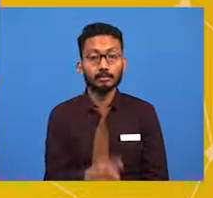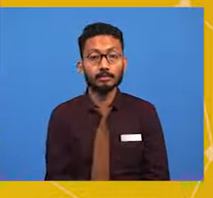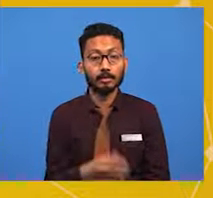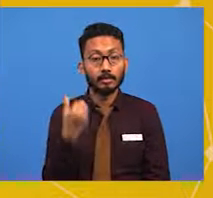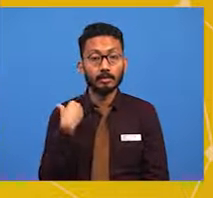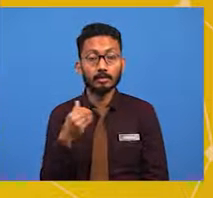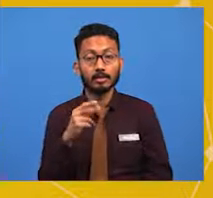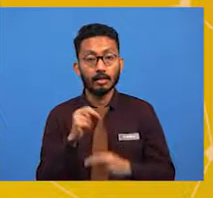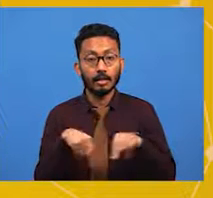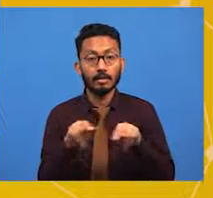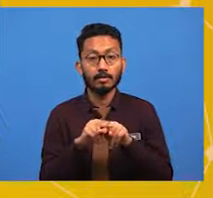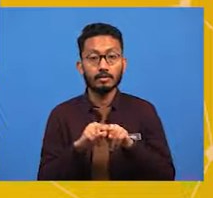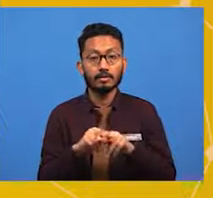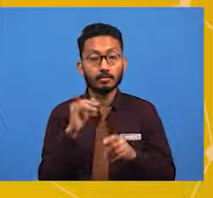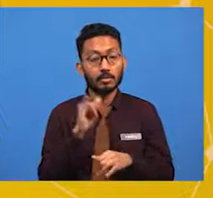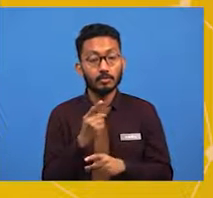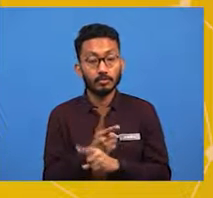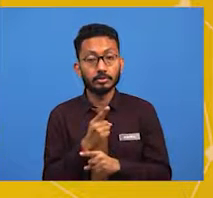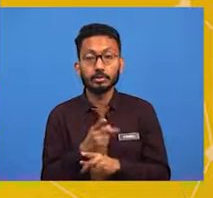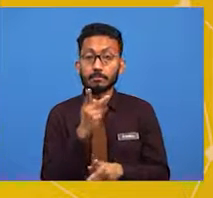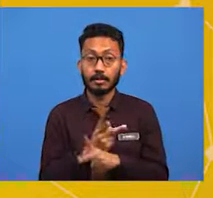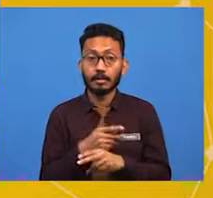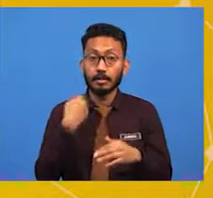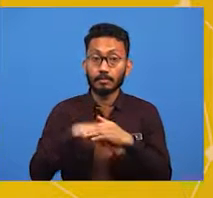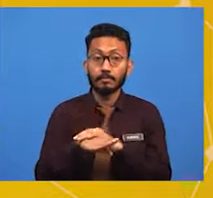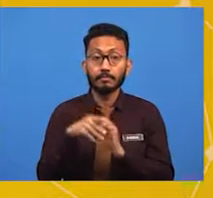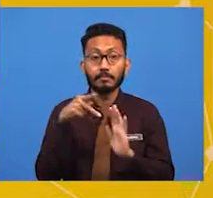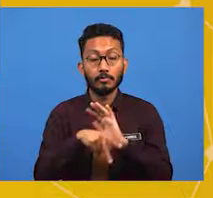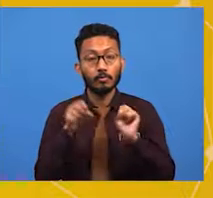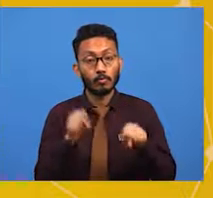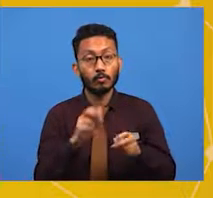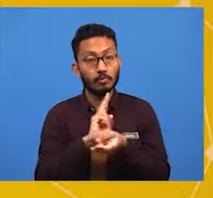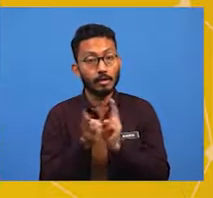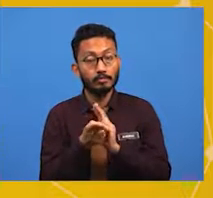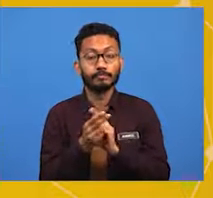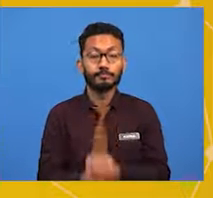adalah nilai yang disimpan dalam pemboleh ubah.